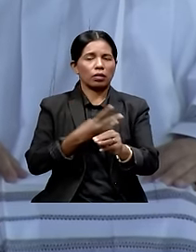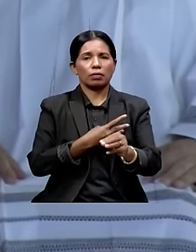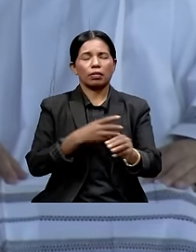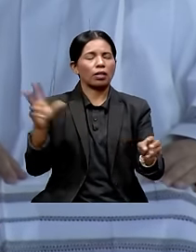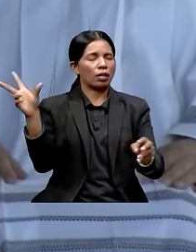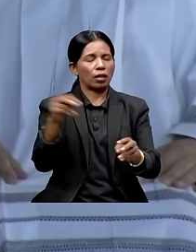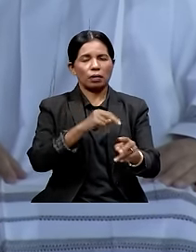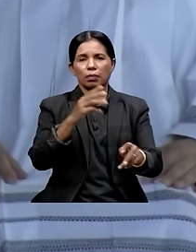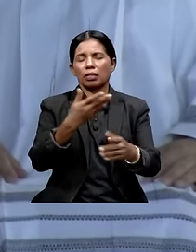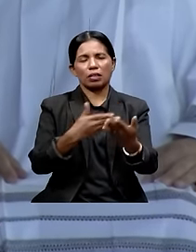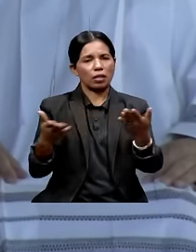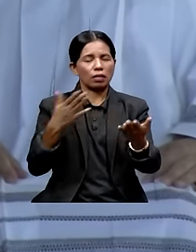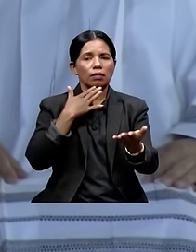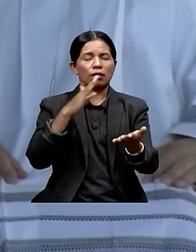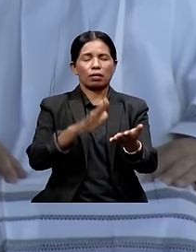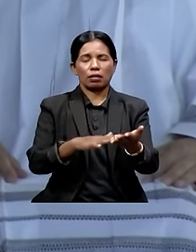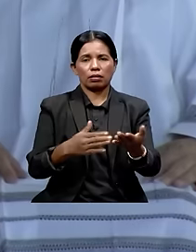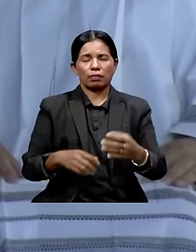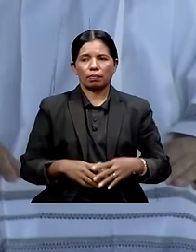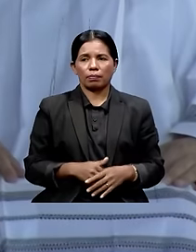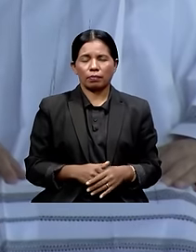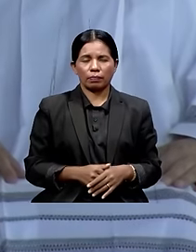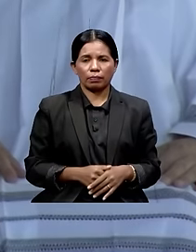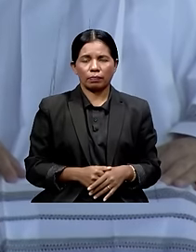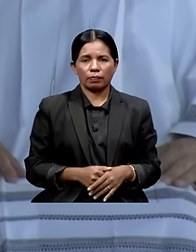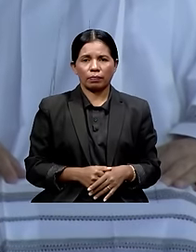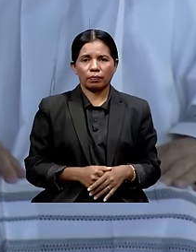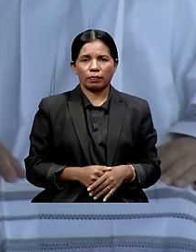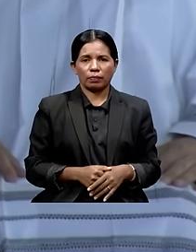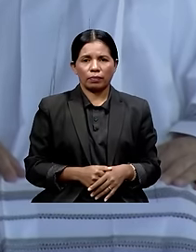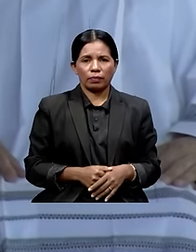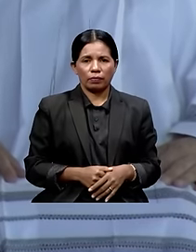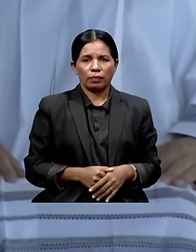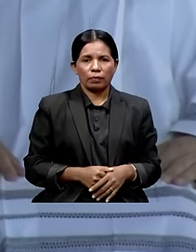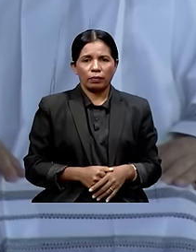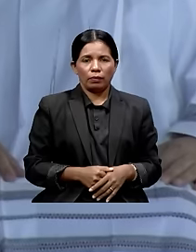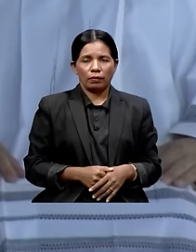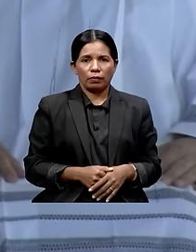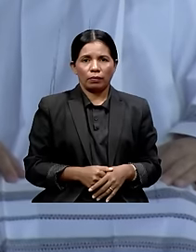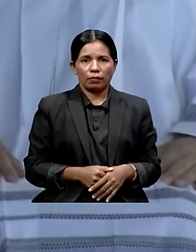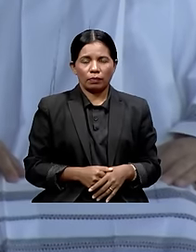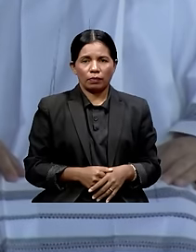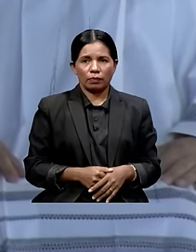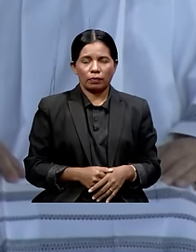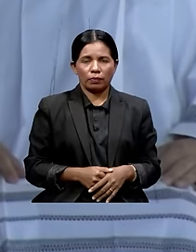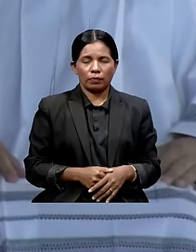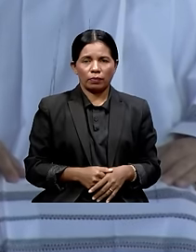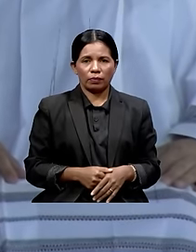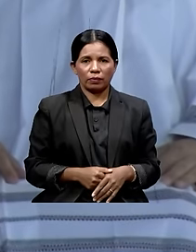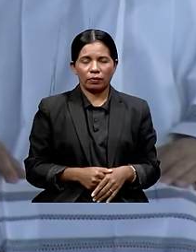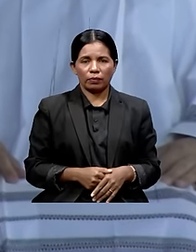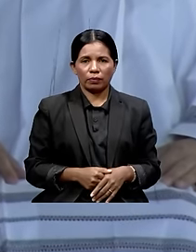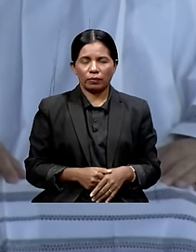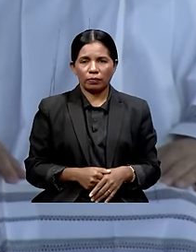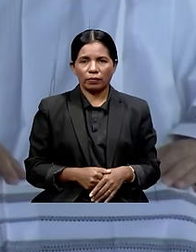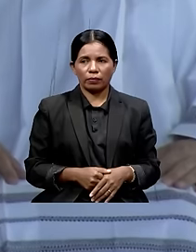a sirni. Uniti nello Spirito Santo, uniti nel Signore. Il Signore dice a ognuno di